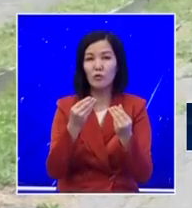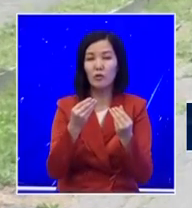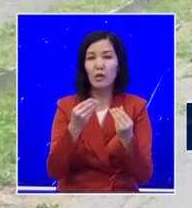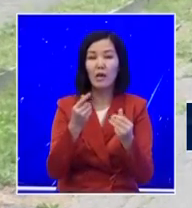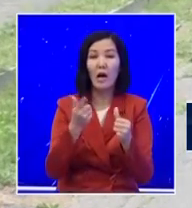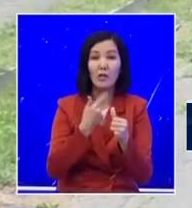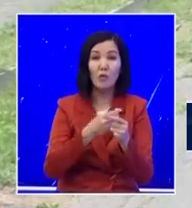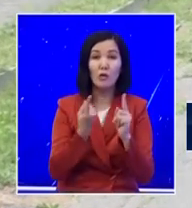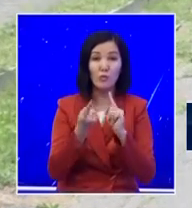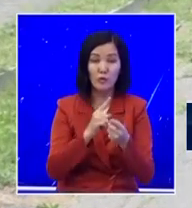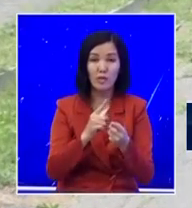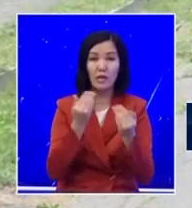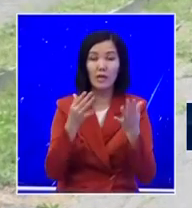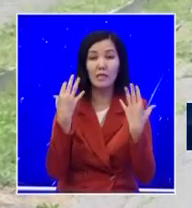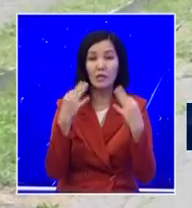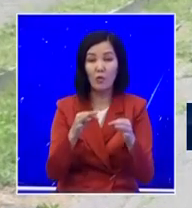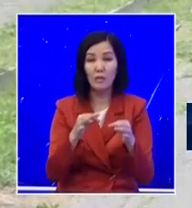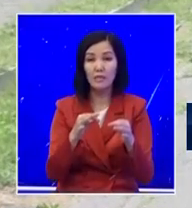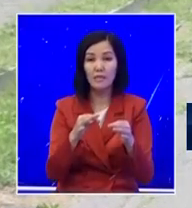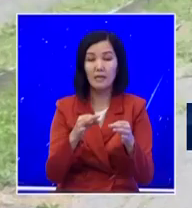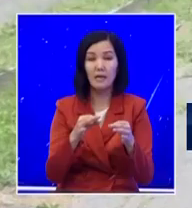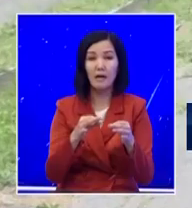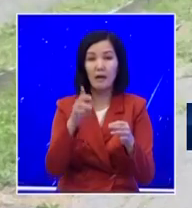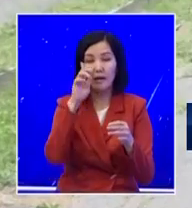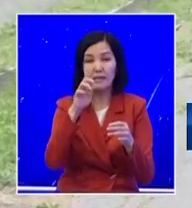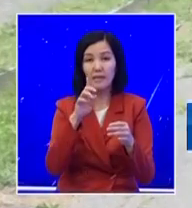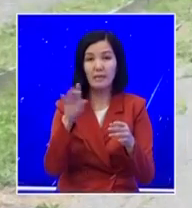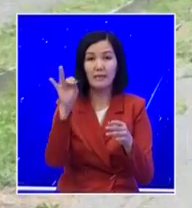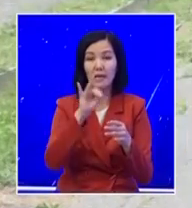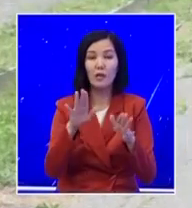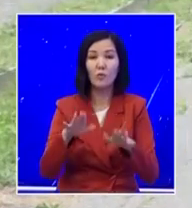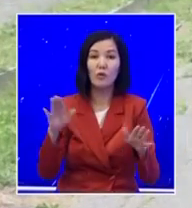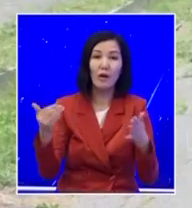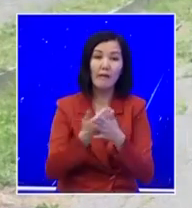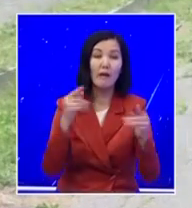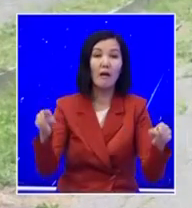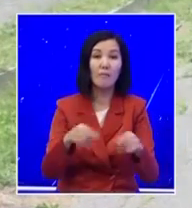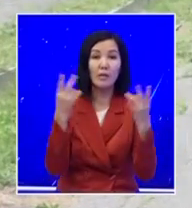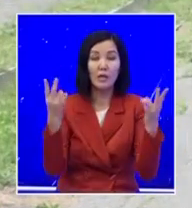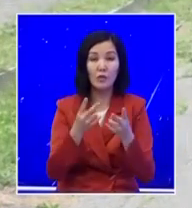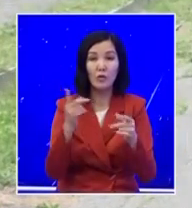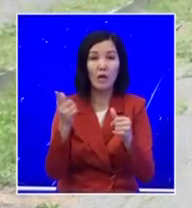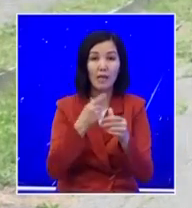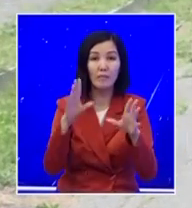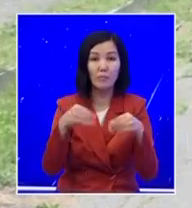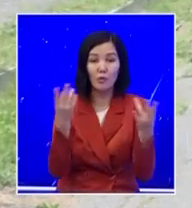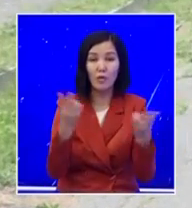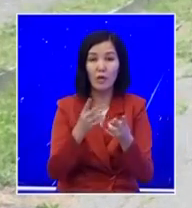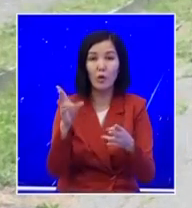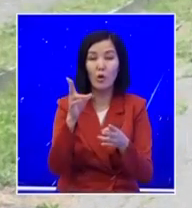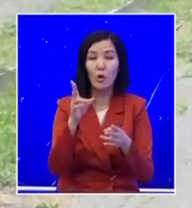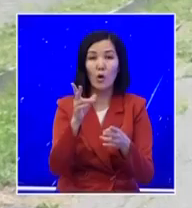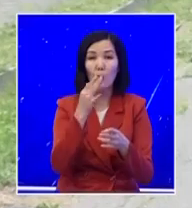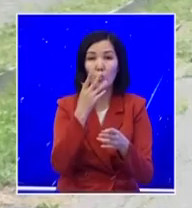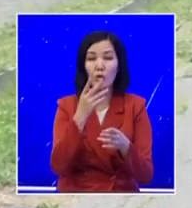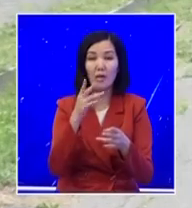ғой. Ал қазіргі кезде тәуелсіздік жағдайында бұрынғы тарих атауларының орнына қалпына келтіру керек. Өйткені ол біздің ұлттық тарихымыз үшін, ұлттық жадымызды